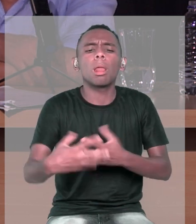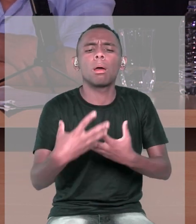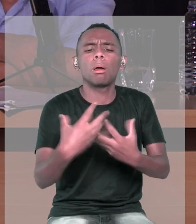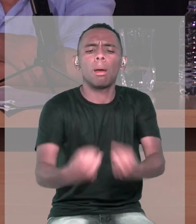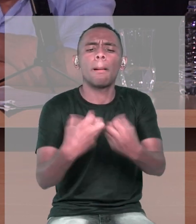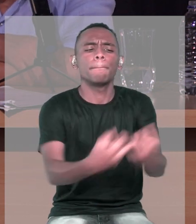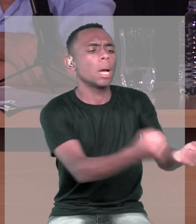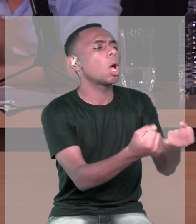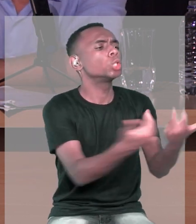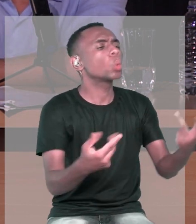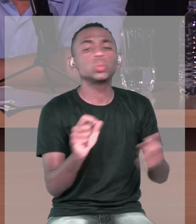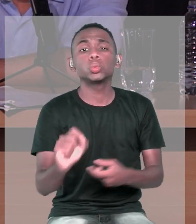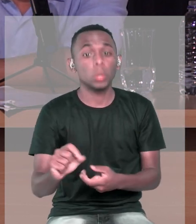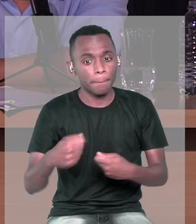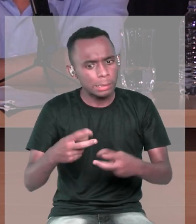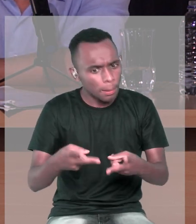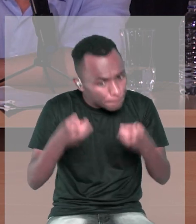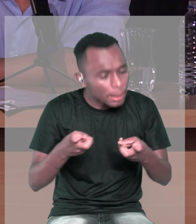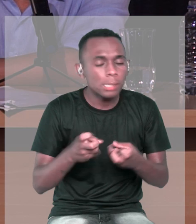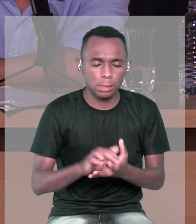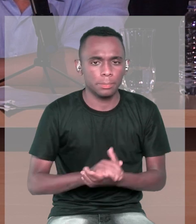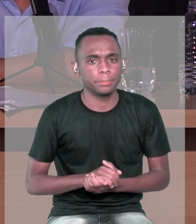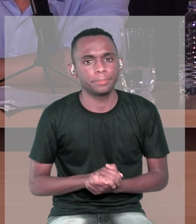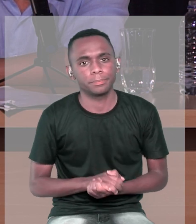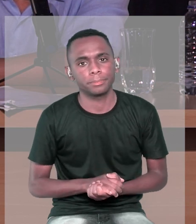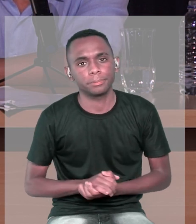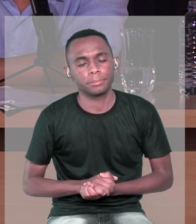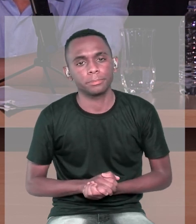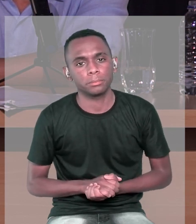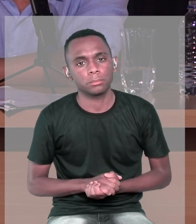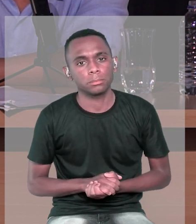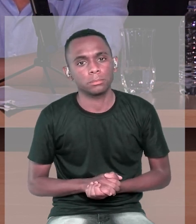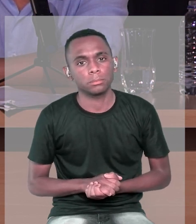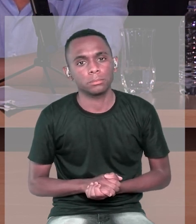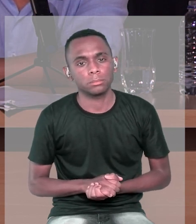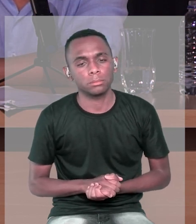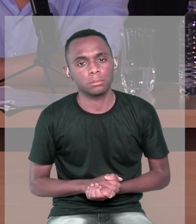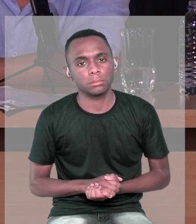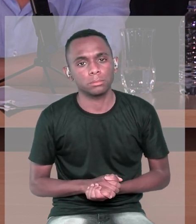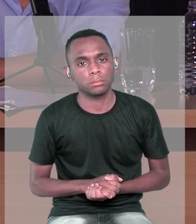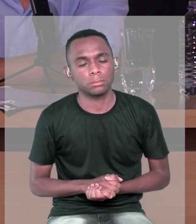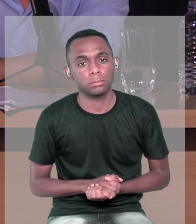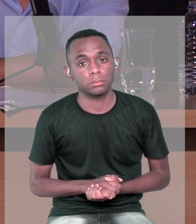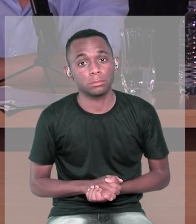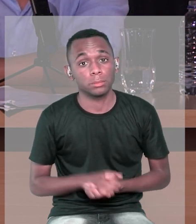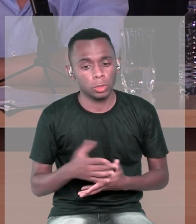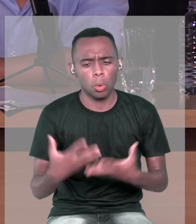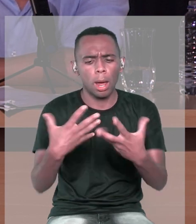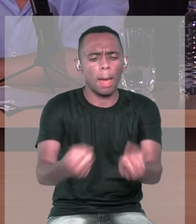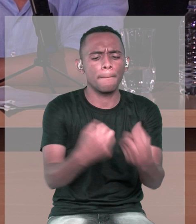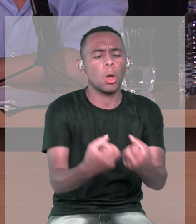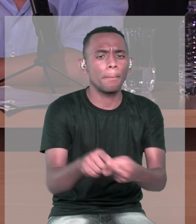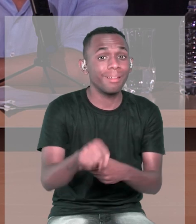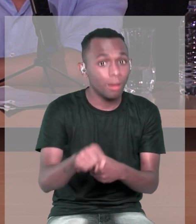apropria. Et s'approprier, ça veut pas seulement dire qu'ils l'apprennent par cœur et qu'ils le répètent. C'est pas ça. E se apropriar não quer